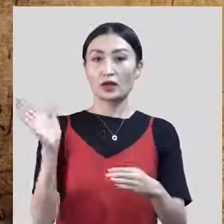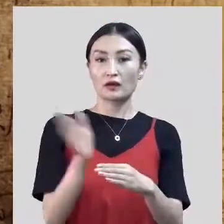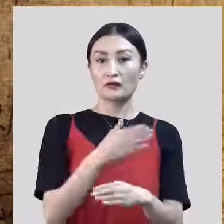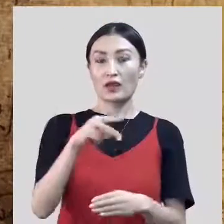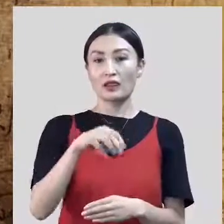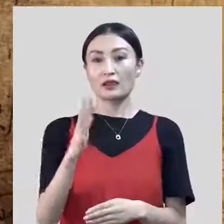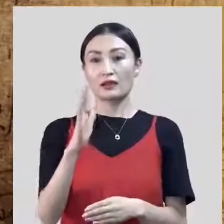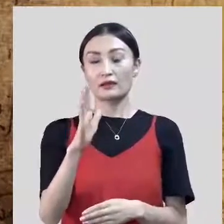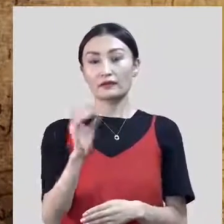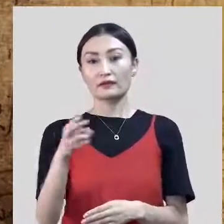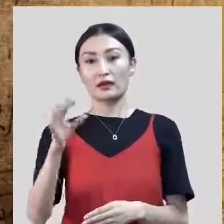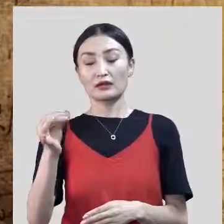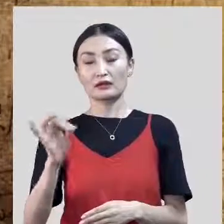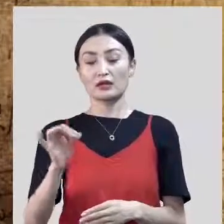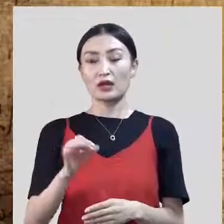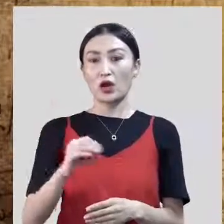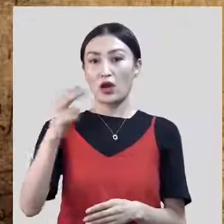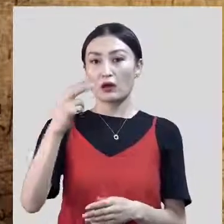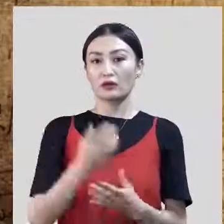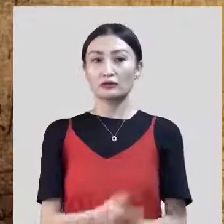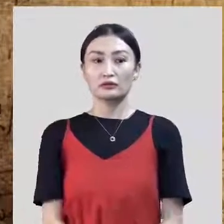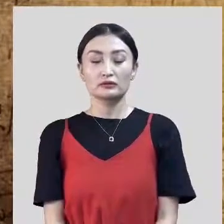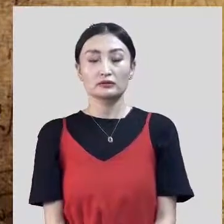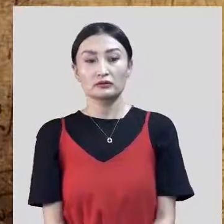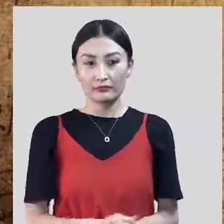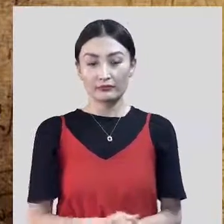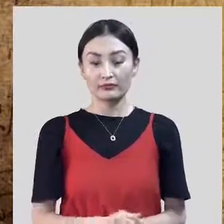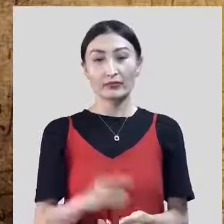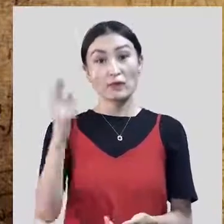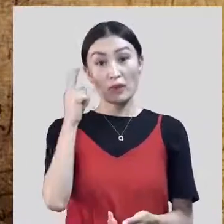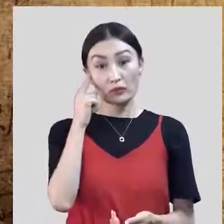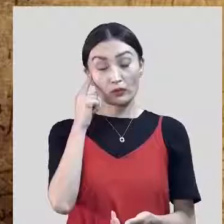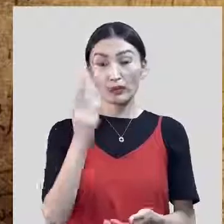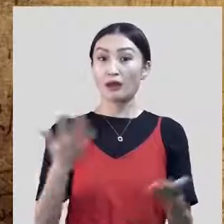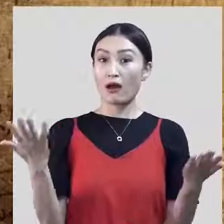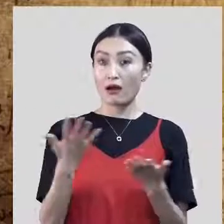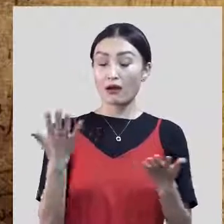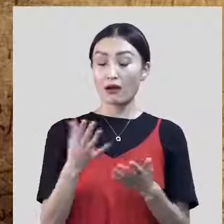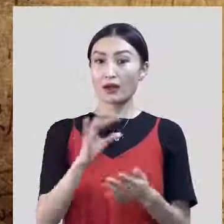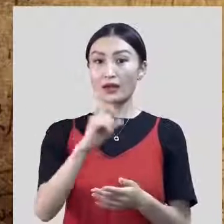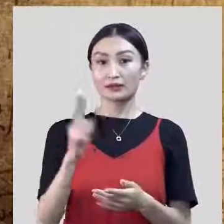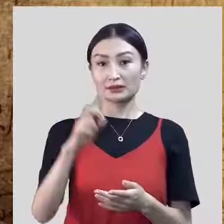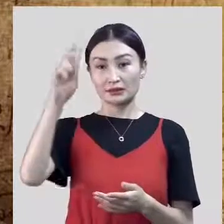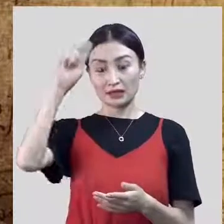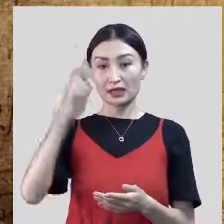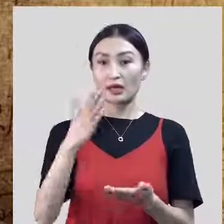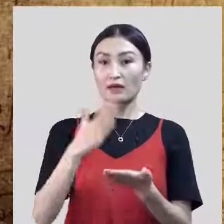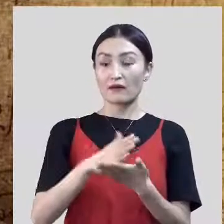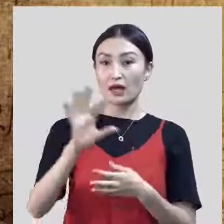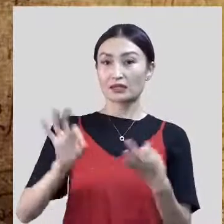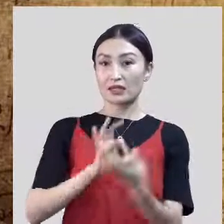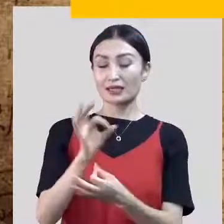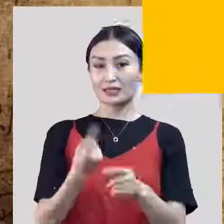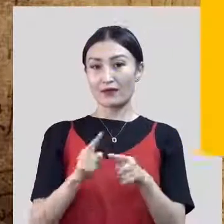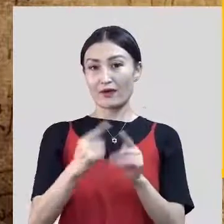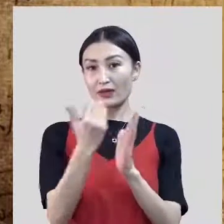либеральной демократии и установлению фашистской диктатуры подумайте какая из стран является лишний